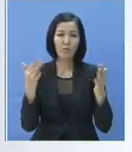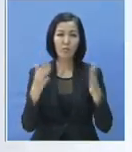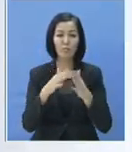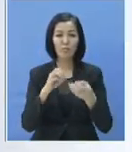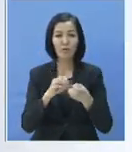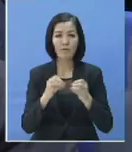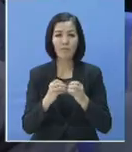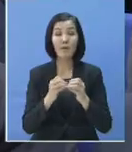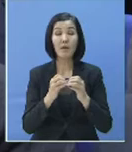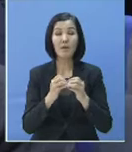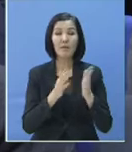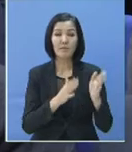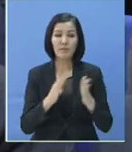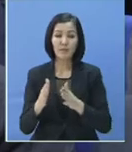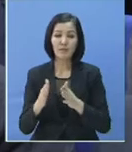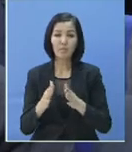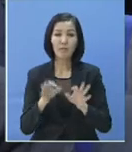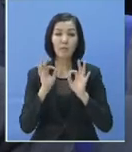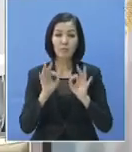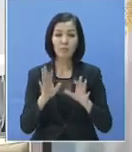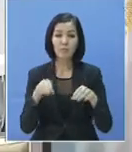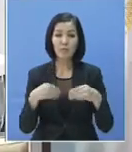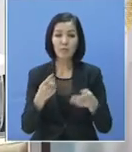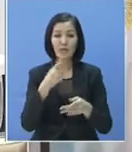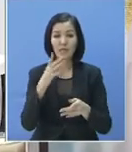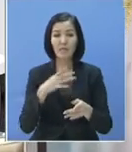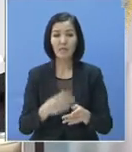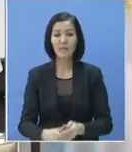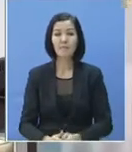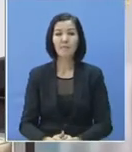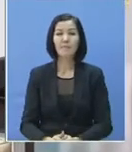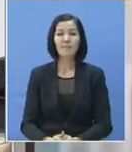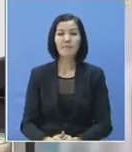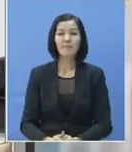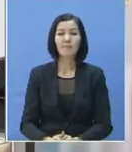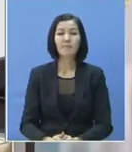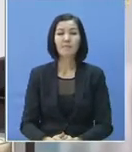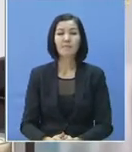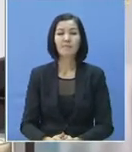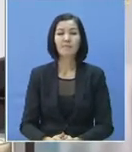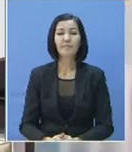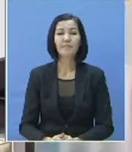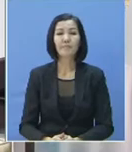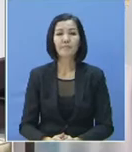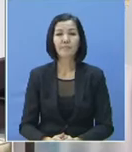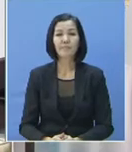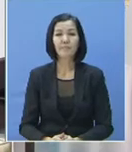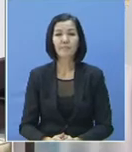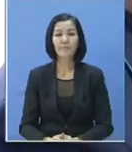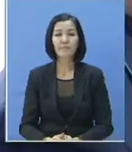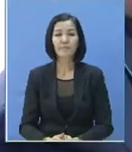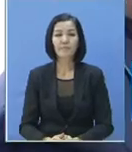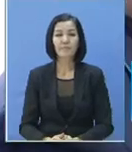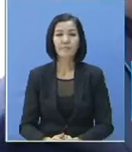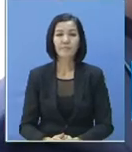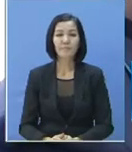барлығына кезекпен заңды берілетінін жеткізді. По каждой позиции все это запротоколируйте. По